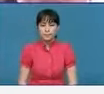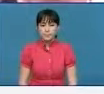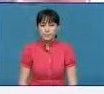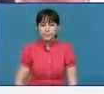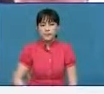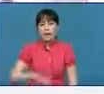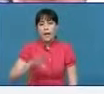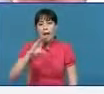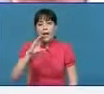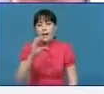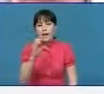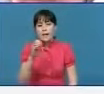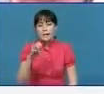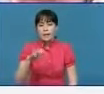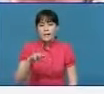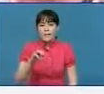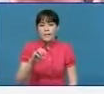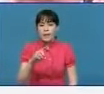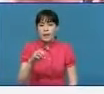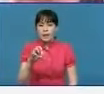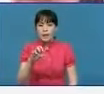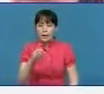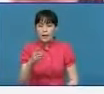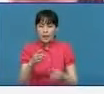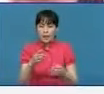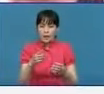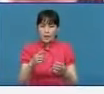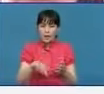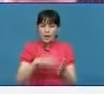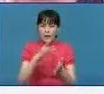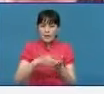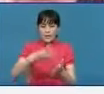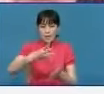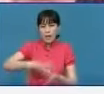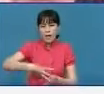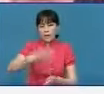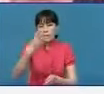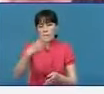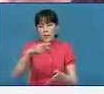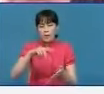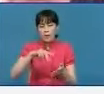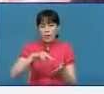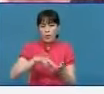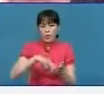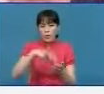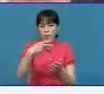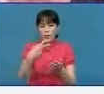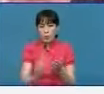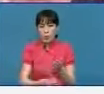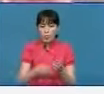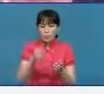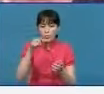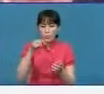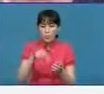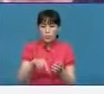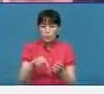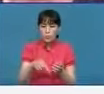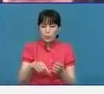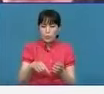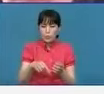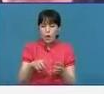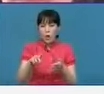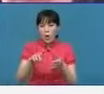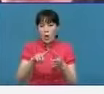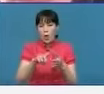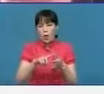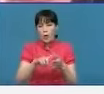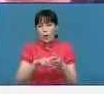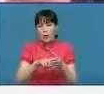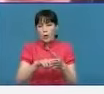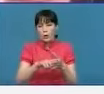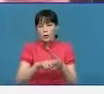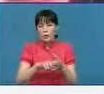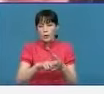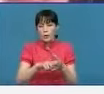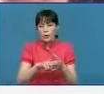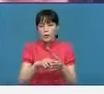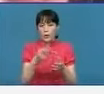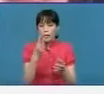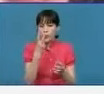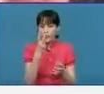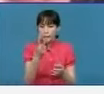анау этаждардың бәрі құлап қалған ғой. Соның үстіне шығып, үшінші этажға бір-екі